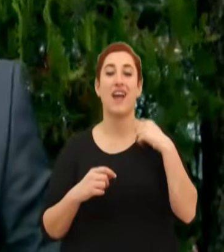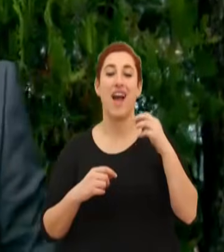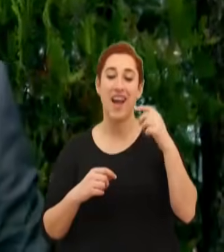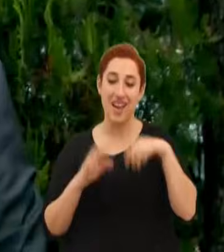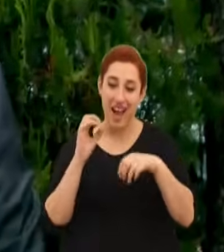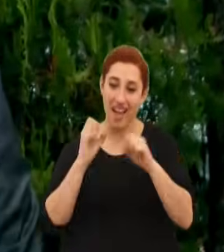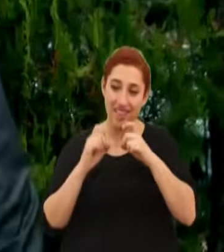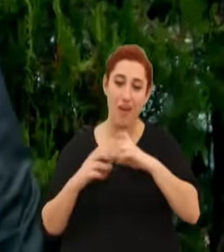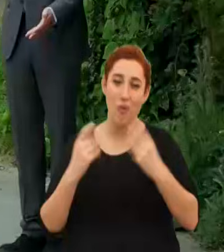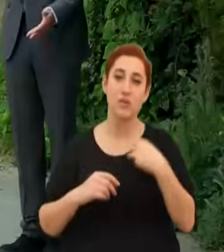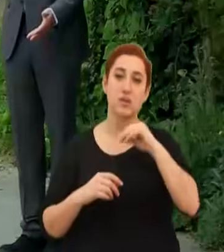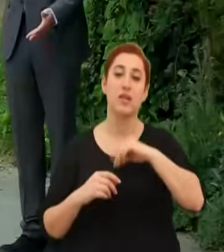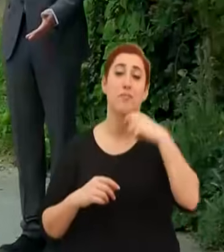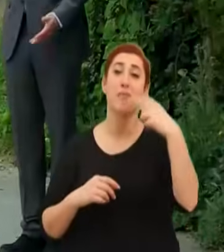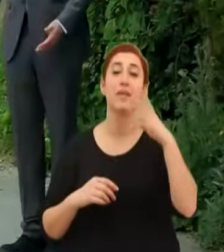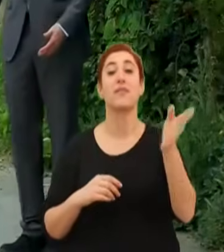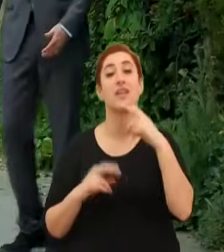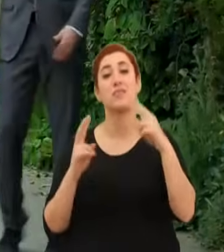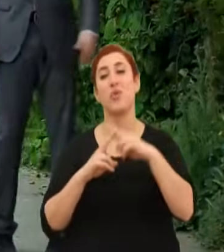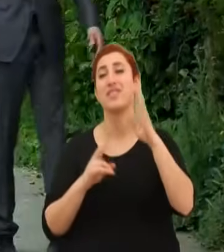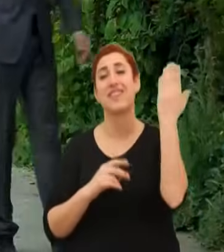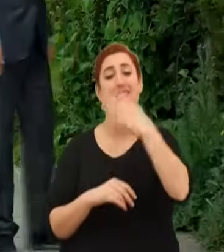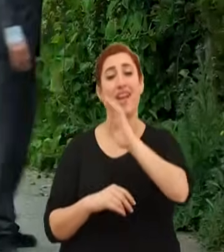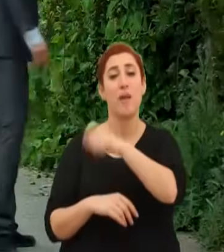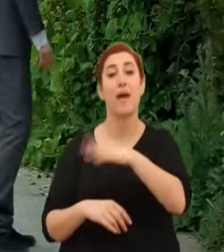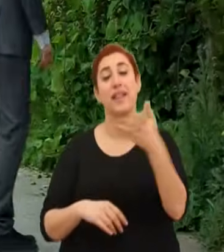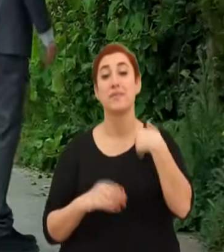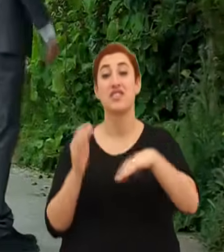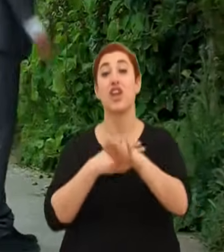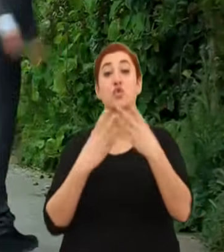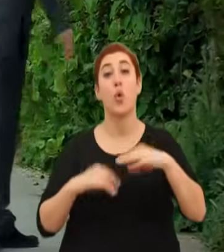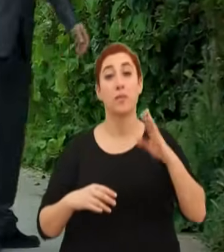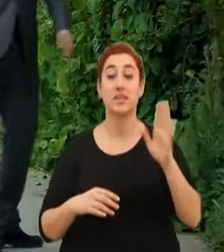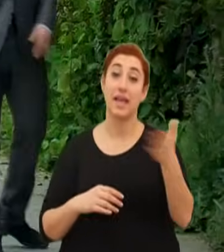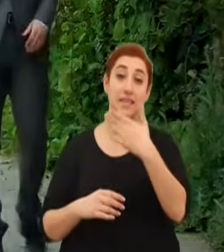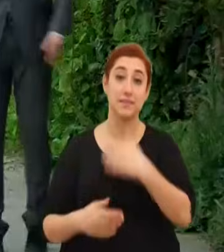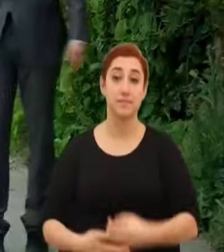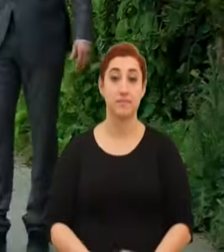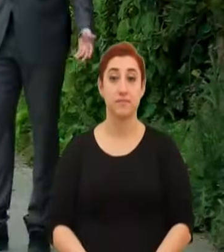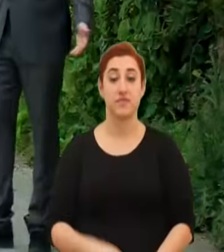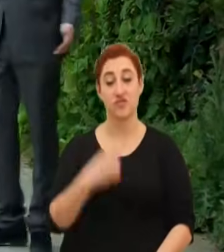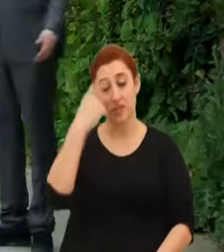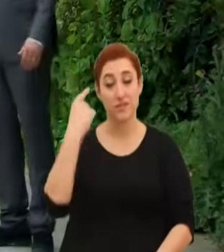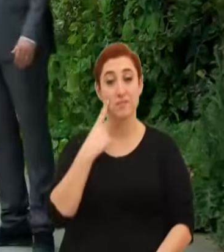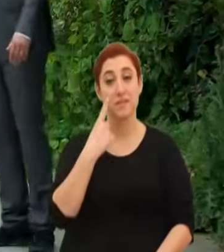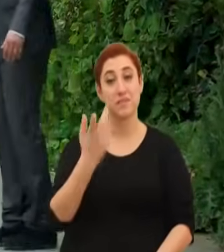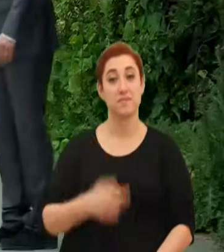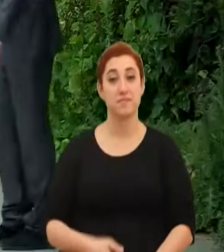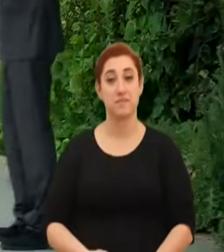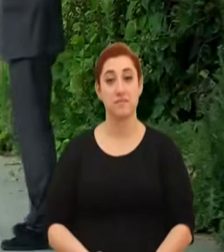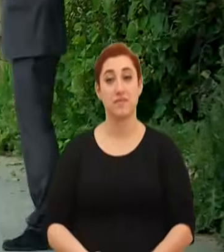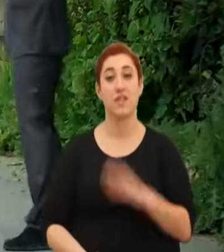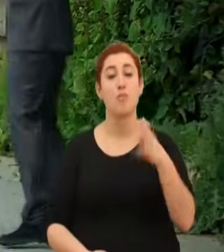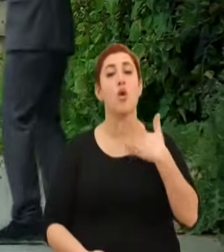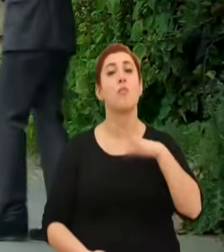Hay Allah ya, abla. Neyse, karakolda halleder onlar herhalde. Hadi biz geç kalmayalım. Hadi. Şansa bak ya. Hadi.